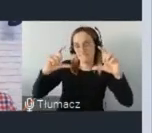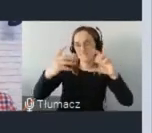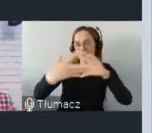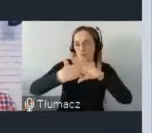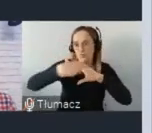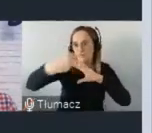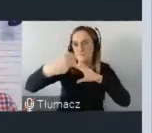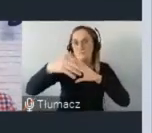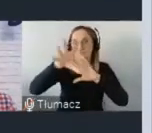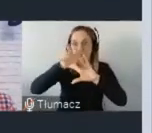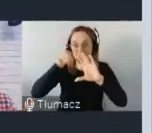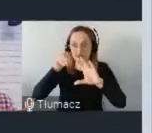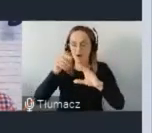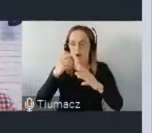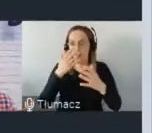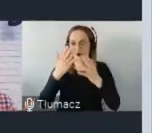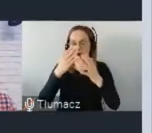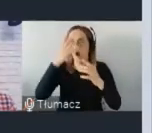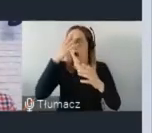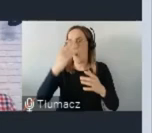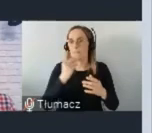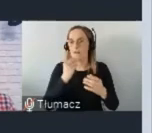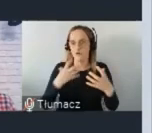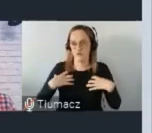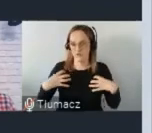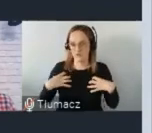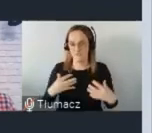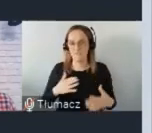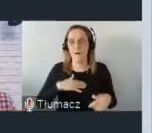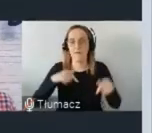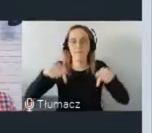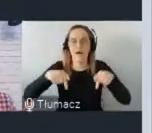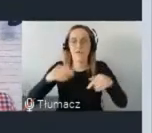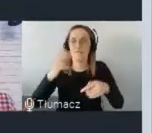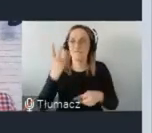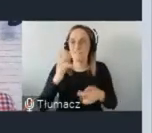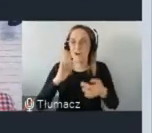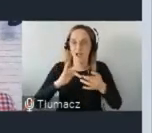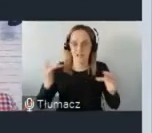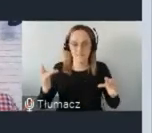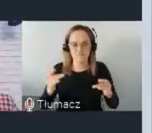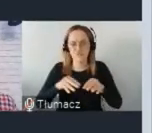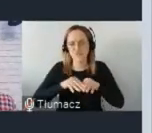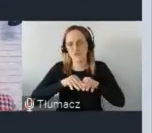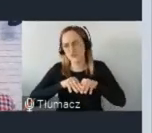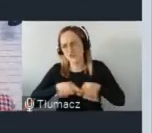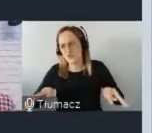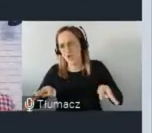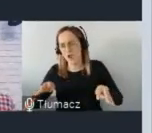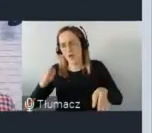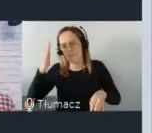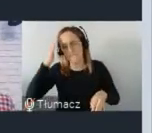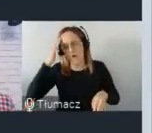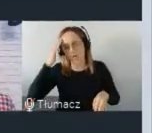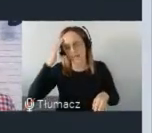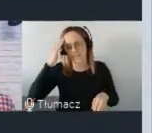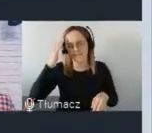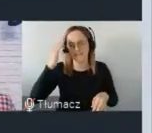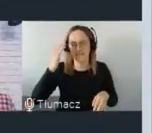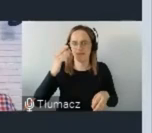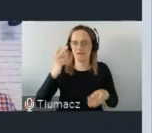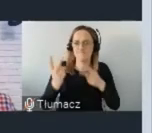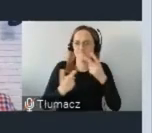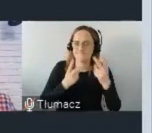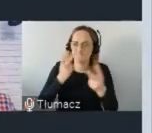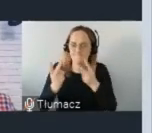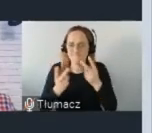Was zainspirować, żebyście zobaczyli dwa przykłady. Na dole mamy dwa linki. To jest szeroko pojęte wirtualne zwiedzanie. Pamiętajcie, że YouTube